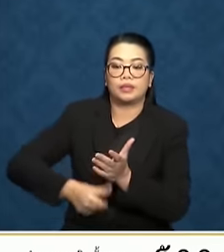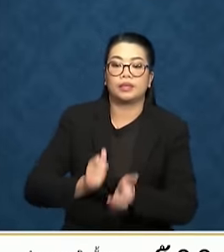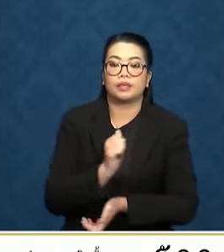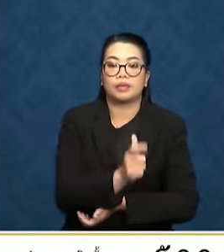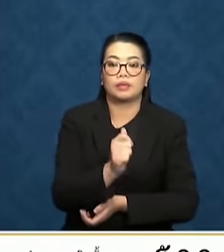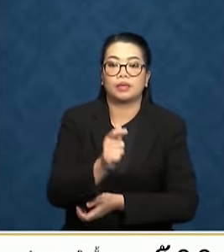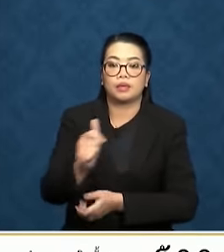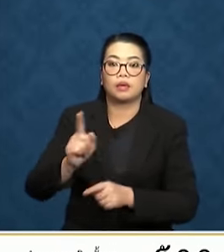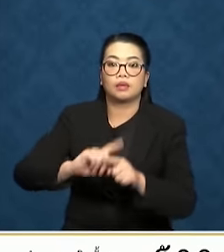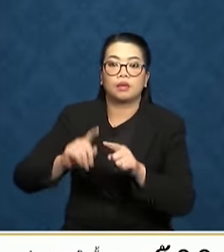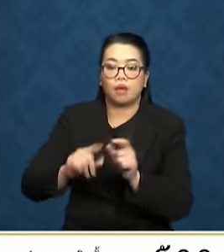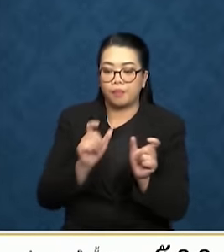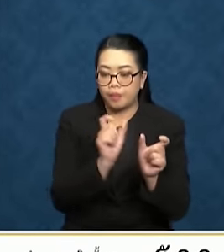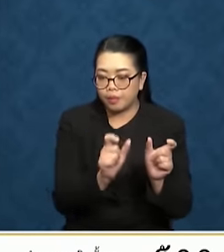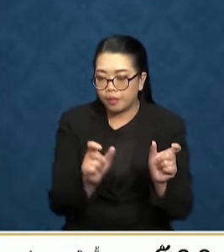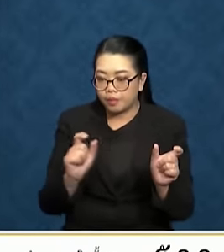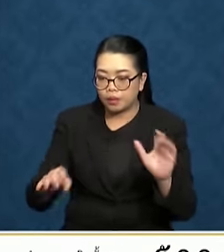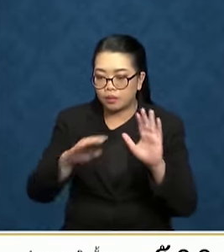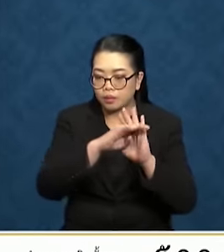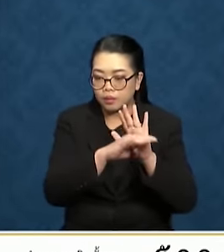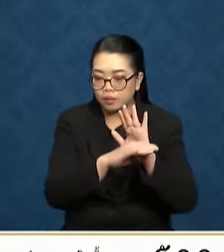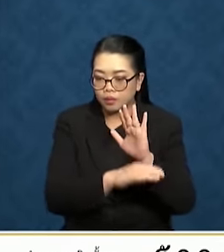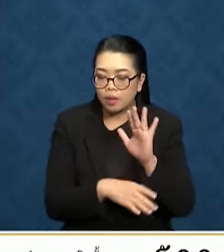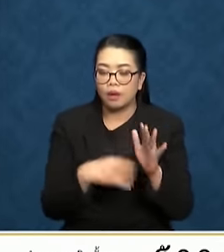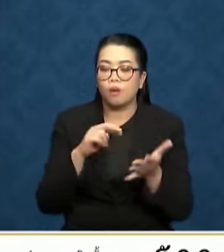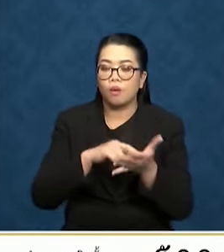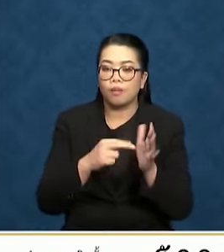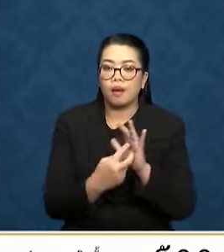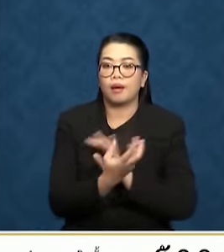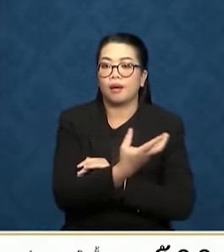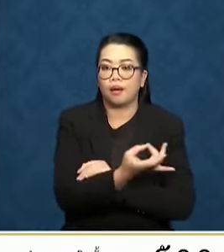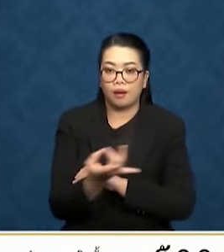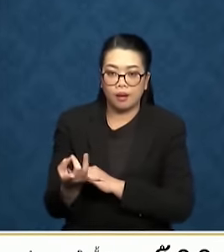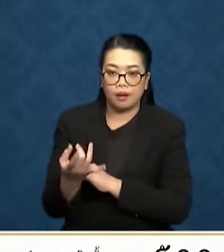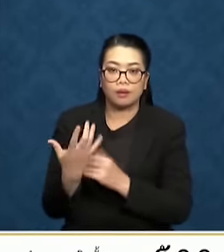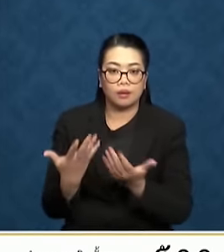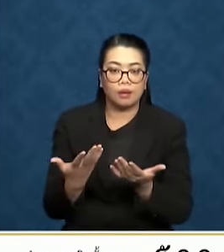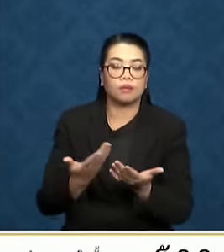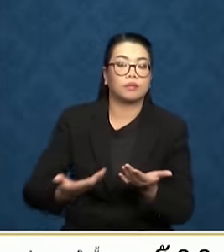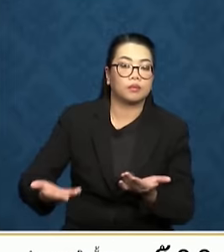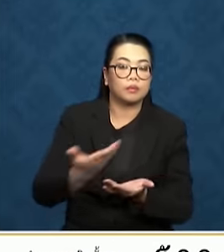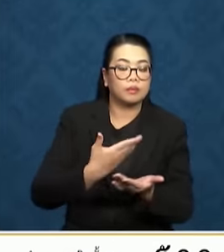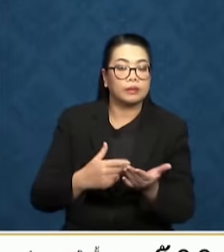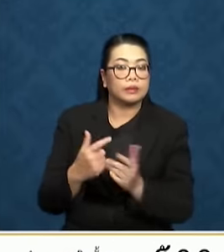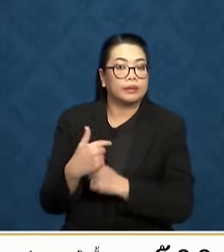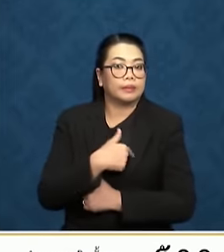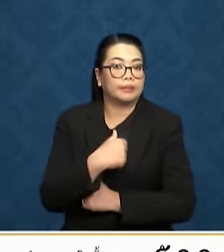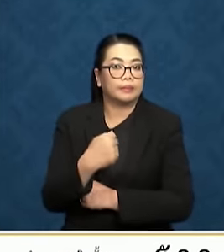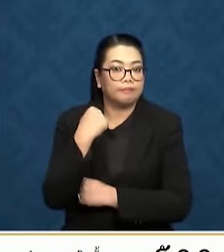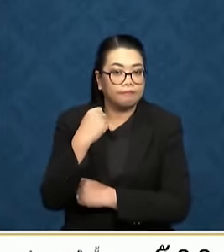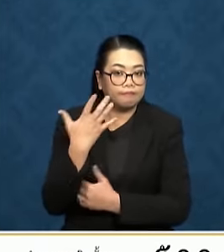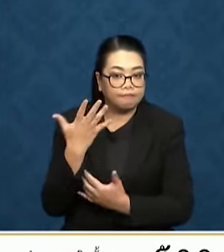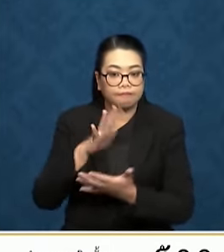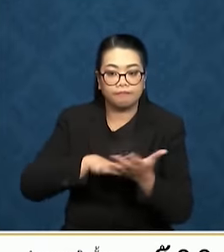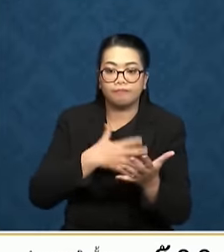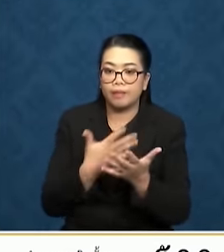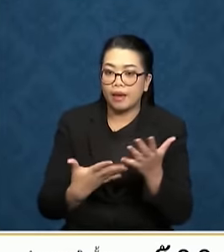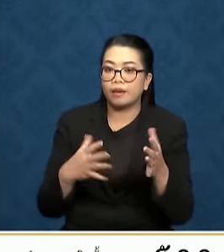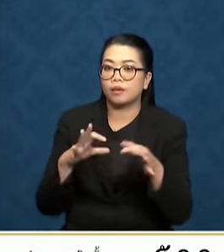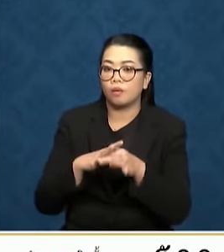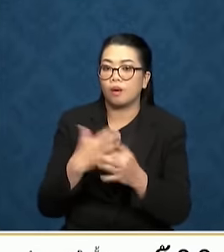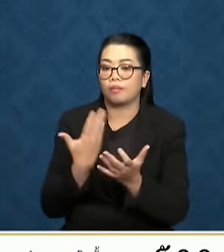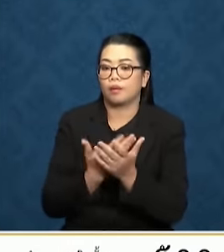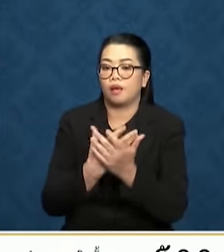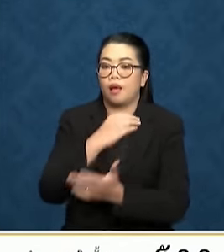หลายๆรูปแบบอันดับ 1อันดับ 2อันดับ 3มันคืออะไรแล้วเรามีความมั่นคงหรือมีแผนเรื่องเกี่ยวกับ